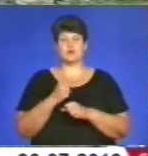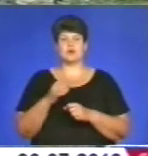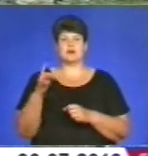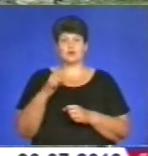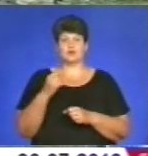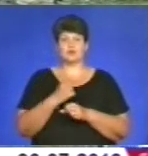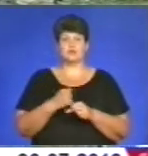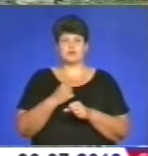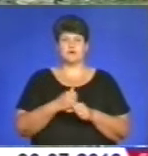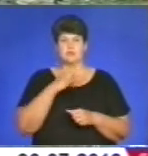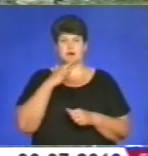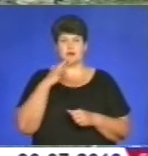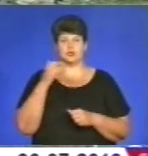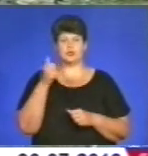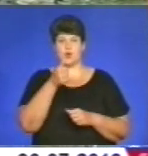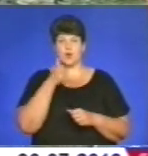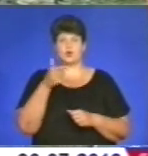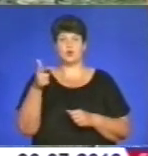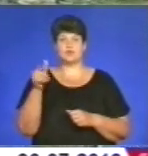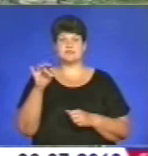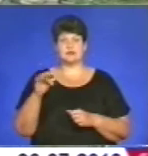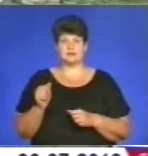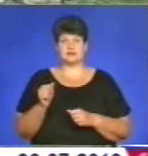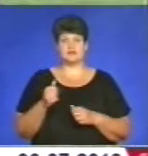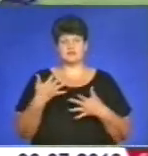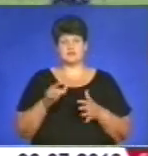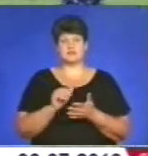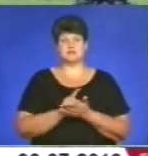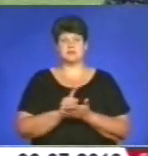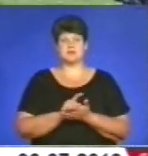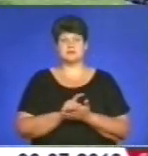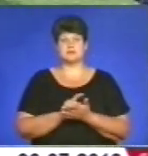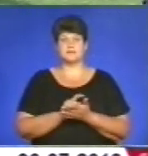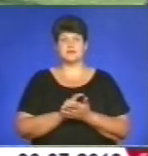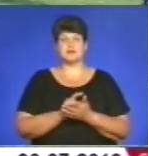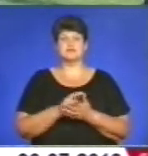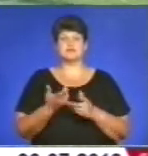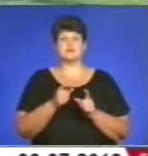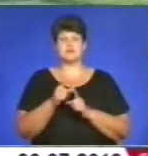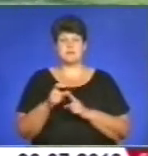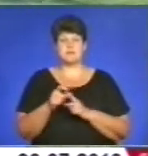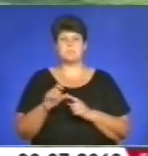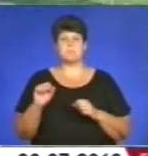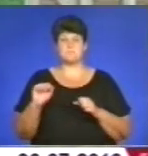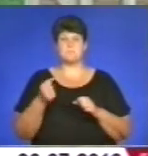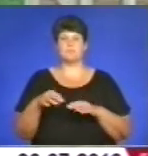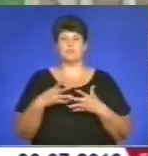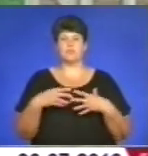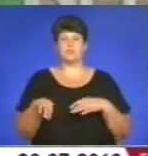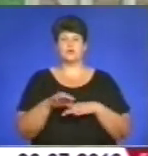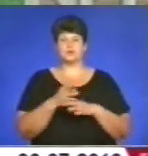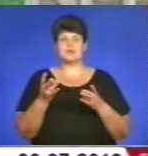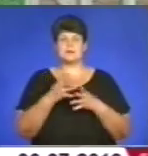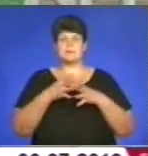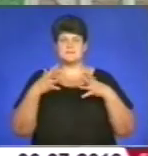багато років у Гусятині, а тут тепер вже на пенсії. І хоча, за словами подружжя, у селі потрібно більше працювати,